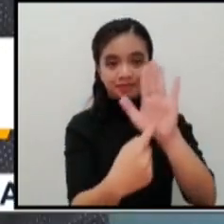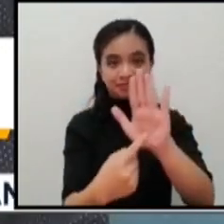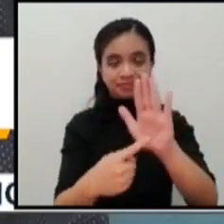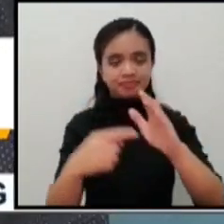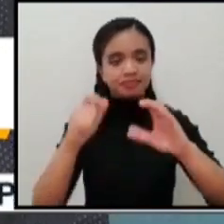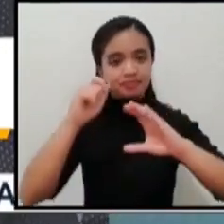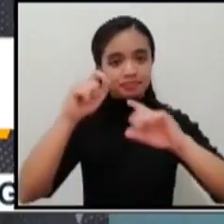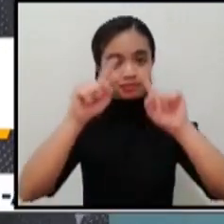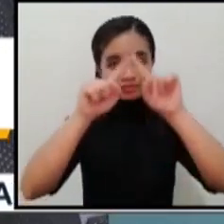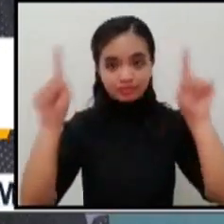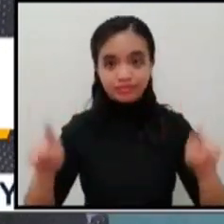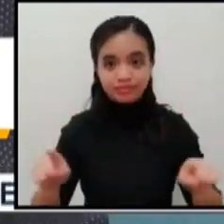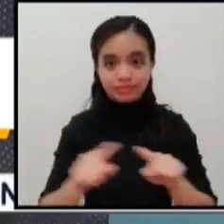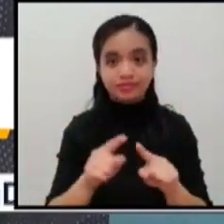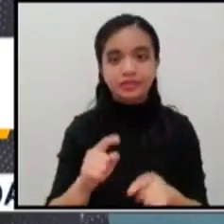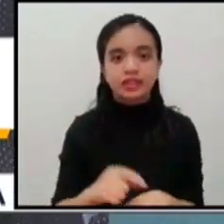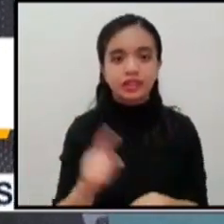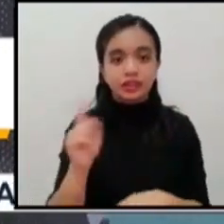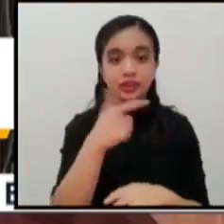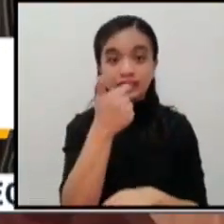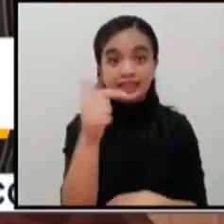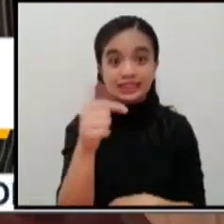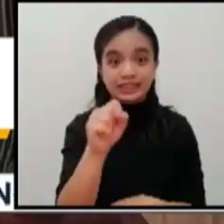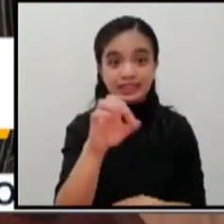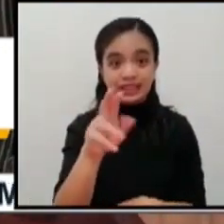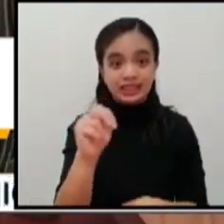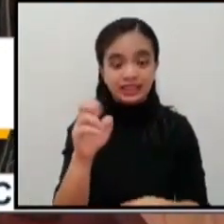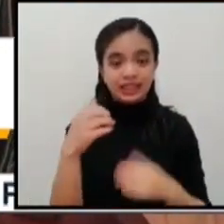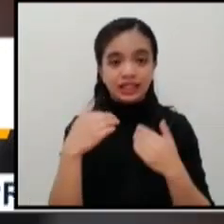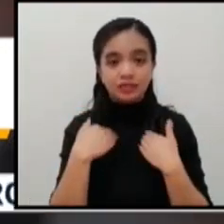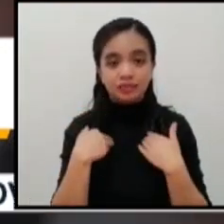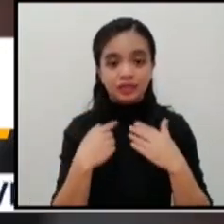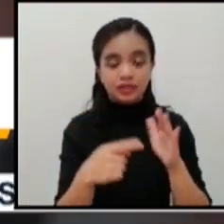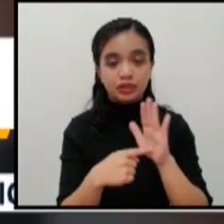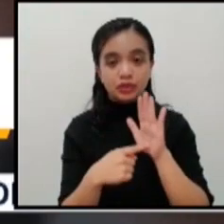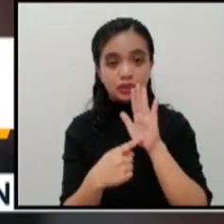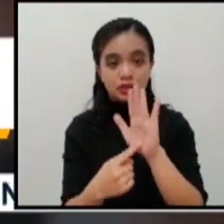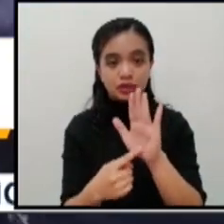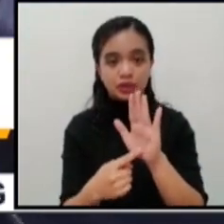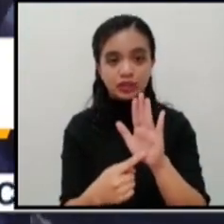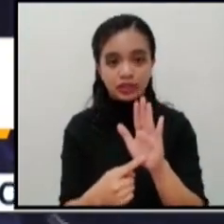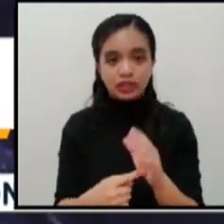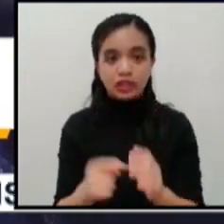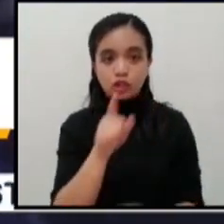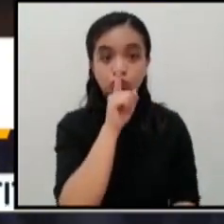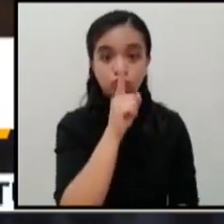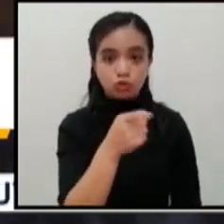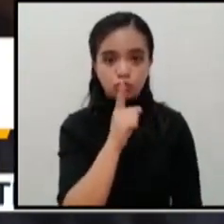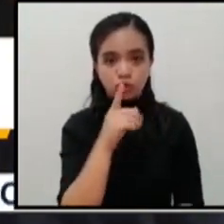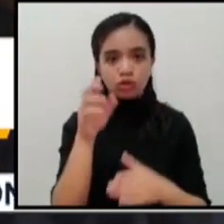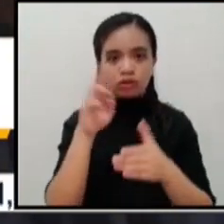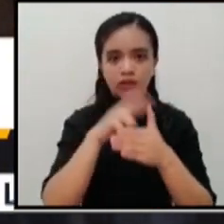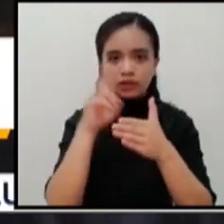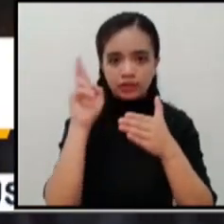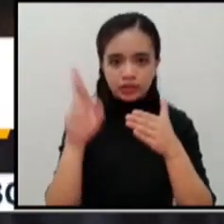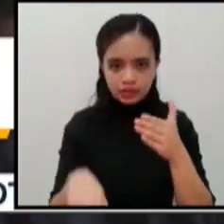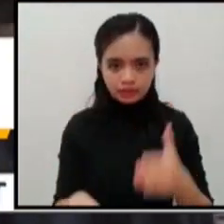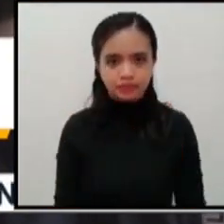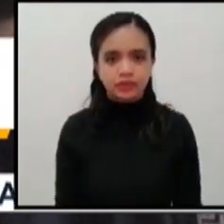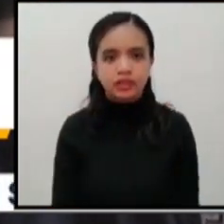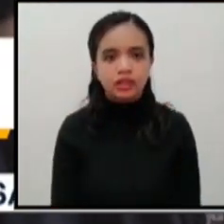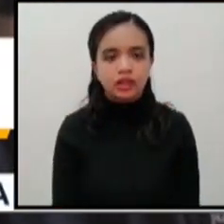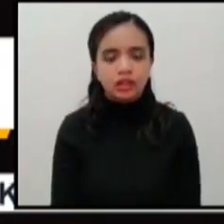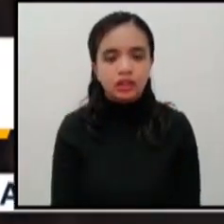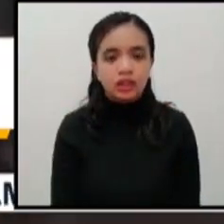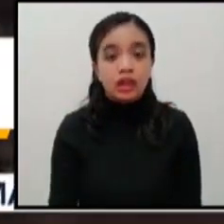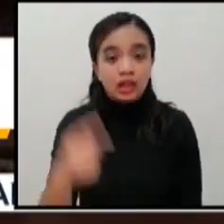the scenes, ano, naka-green screen. Pero may mga pinapakita na rin. Nakikita natin yung actual output nila. Yung actual output na kala mo, ayan,